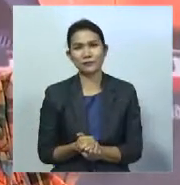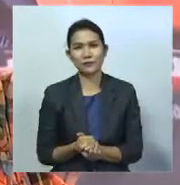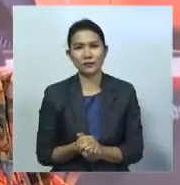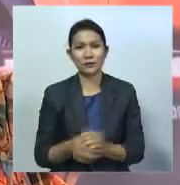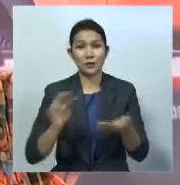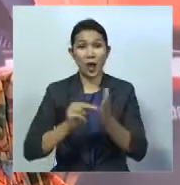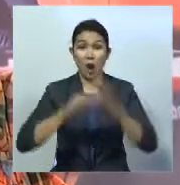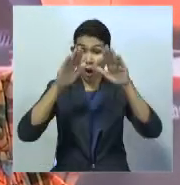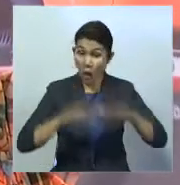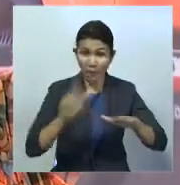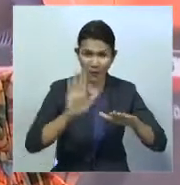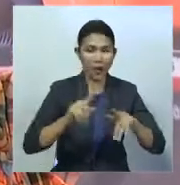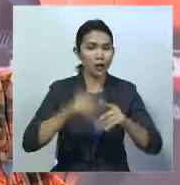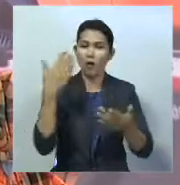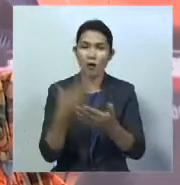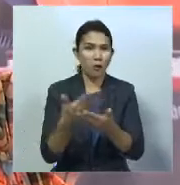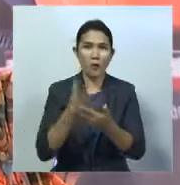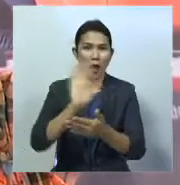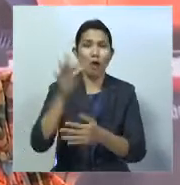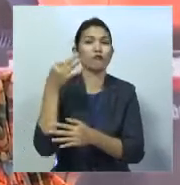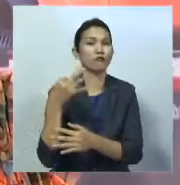ไม่ใช่ลดไม่ต้องจ่ายเลย